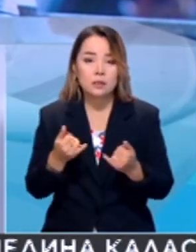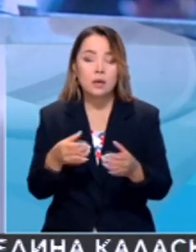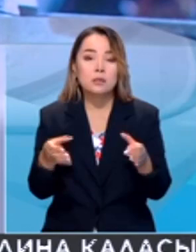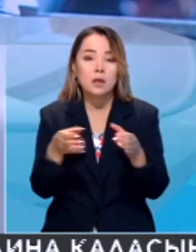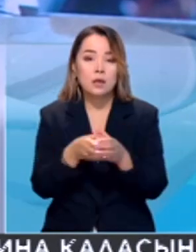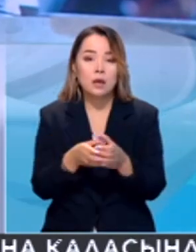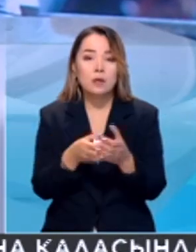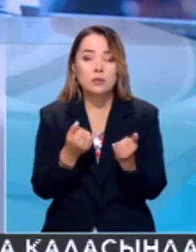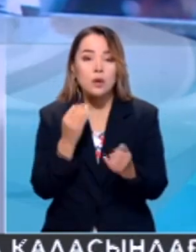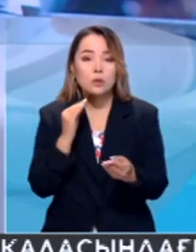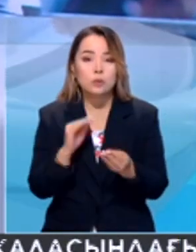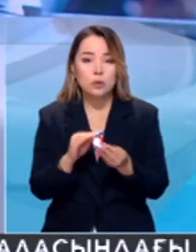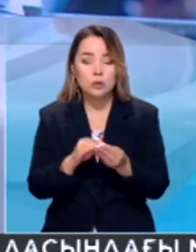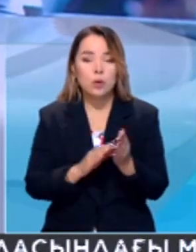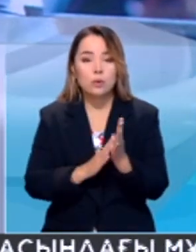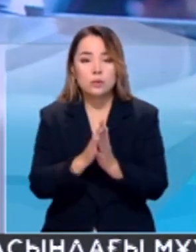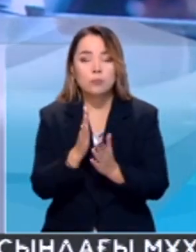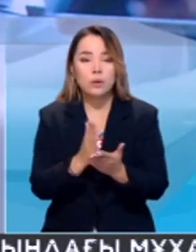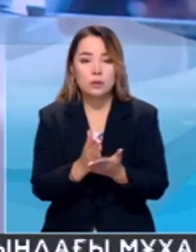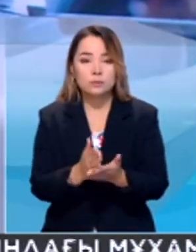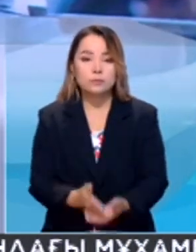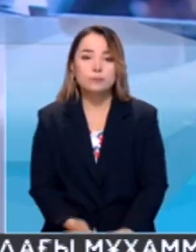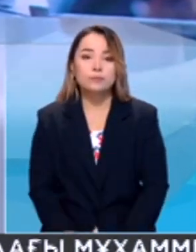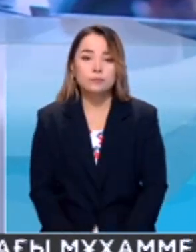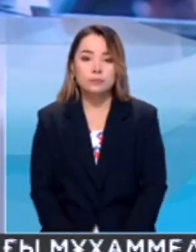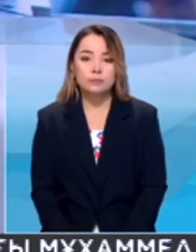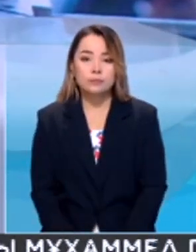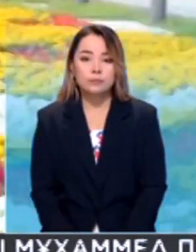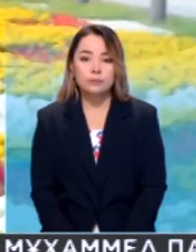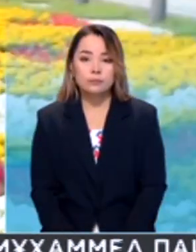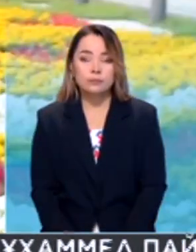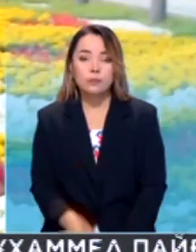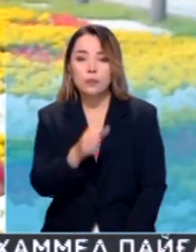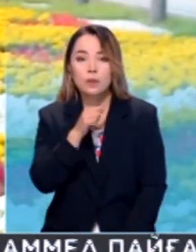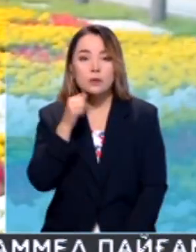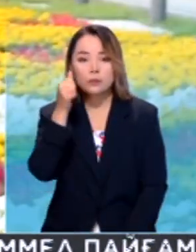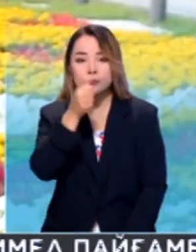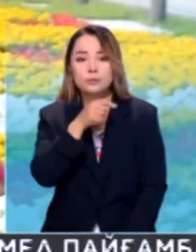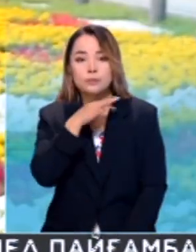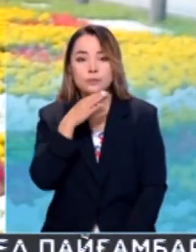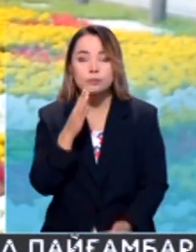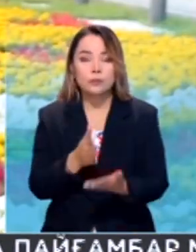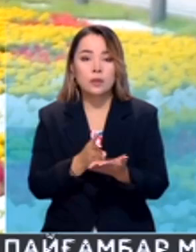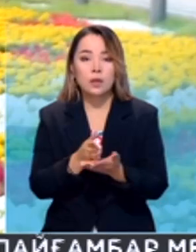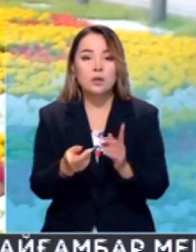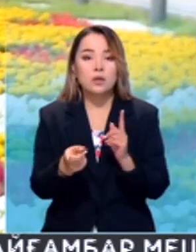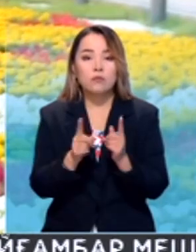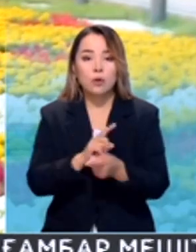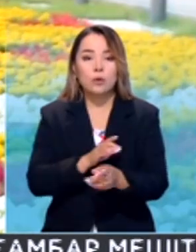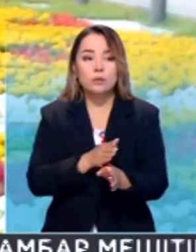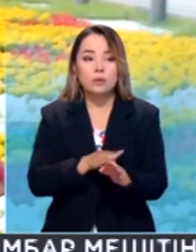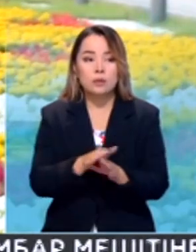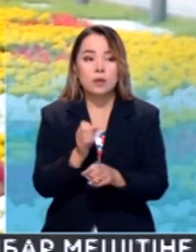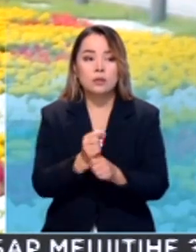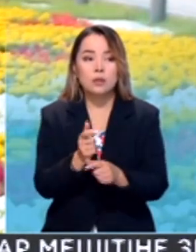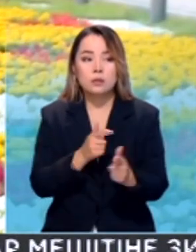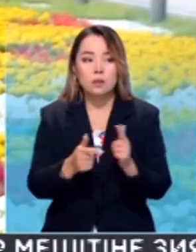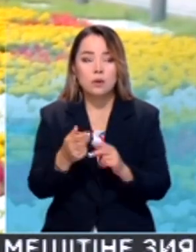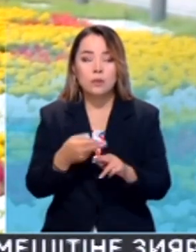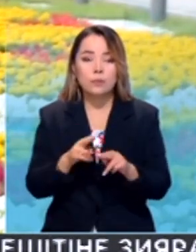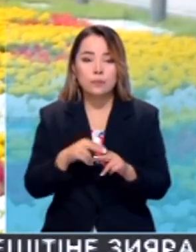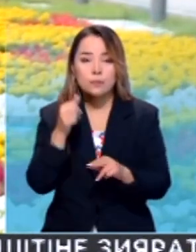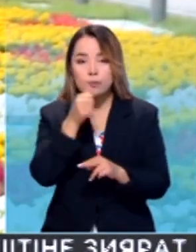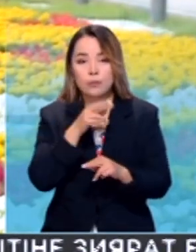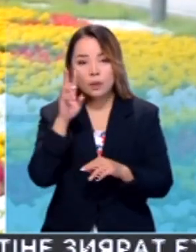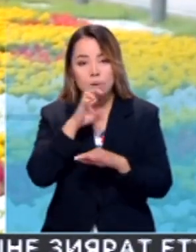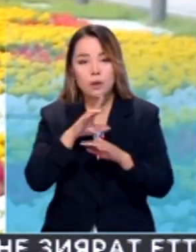салада қазір тұрақты өсім бар. Былтыр елімізде көптеген саяси реформалар жүзеге асты. Ал биылдан бастап